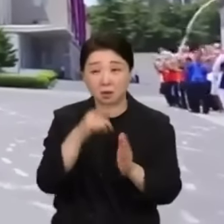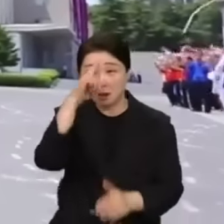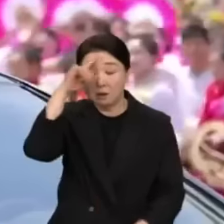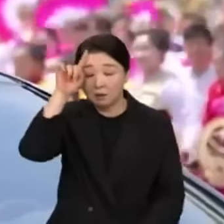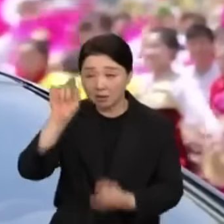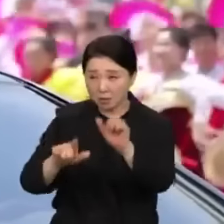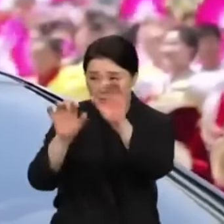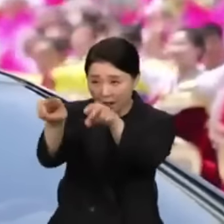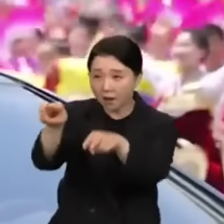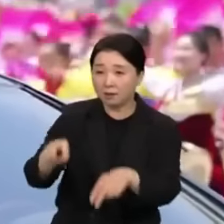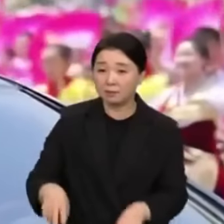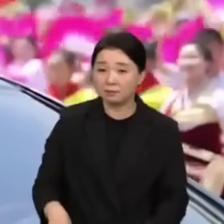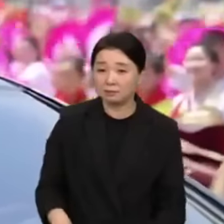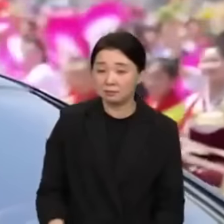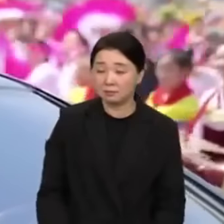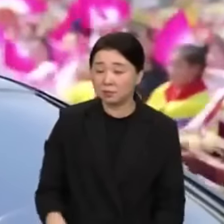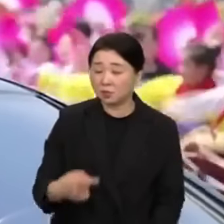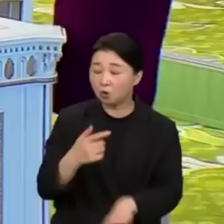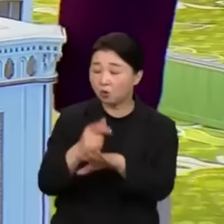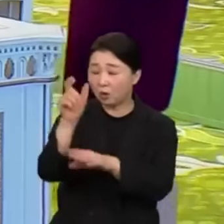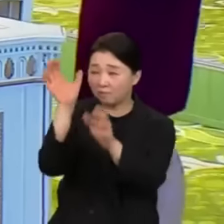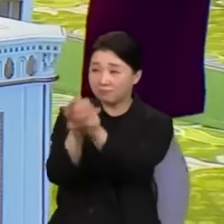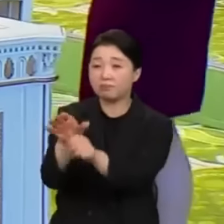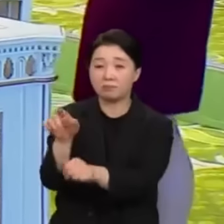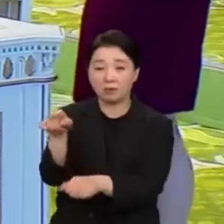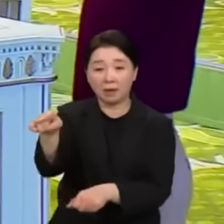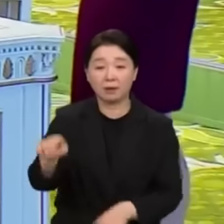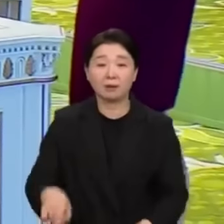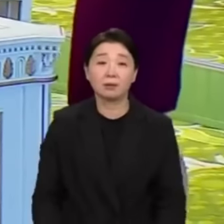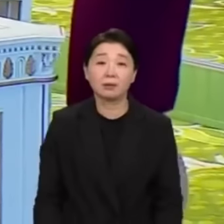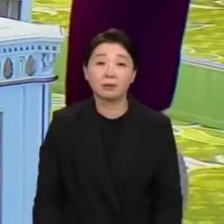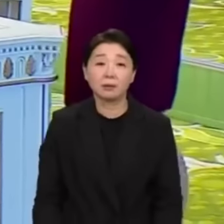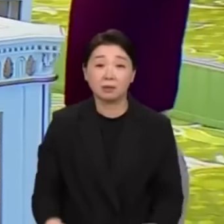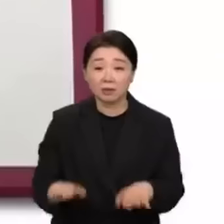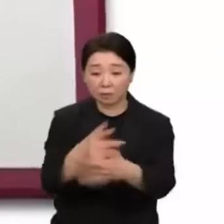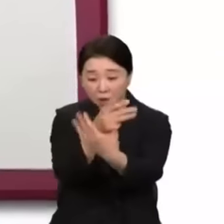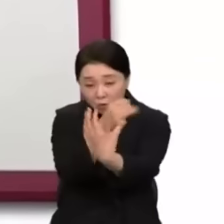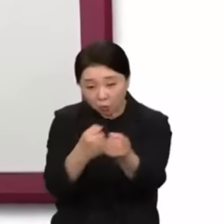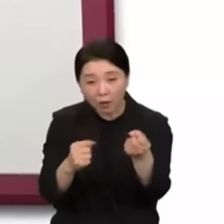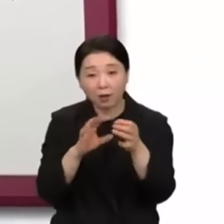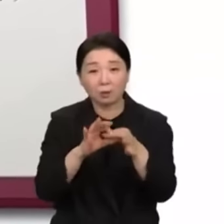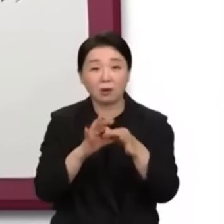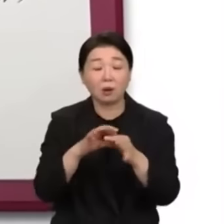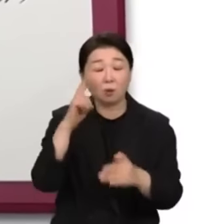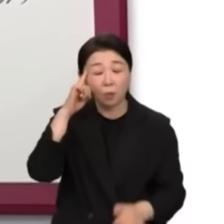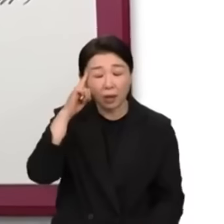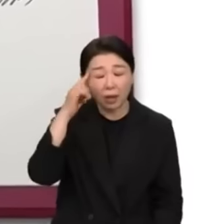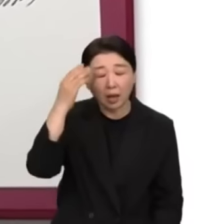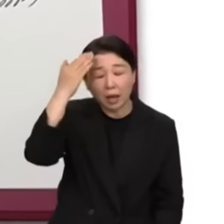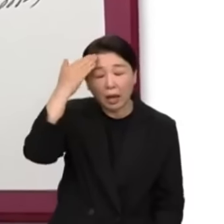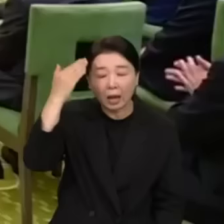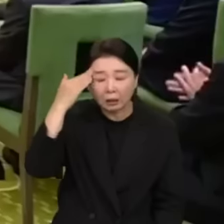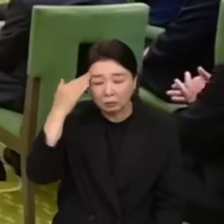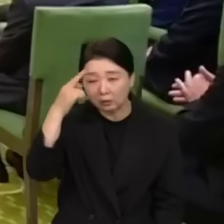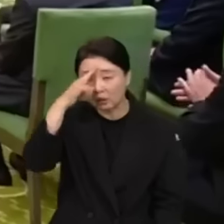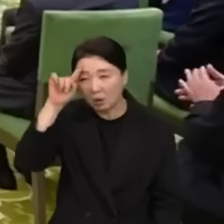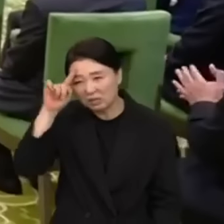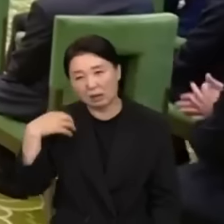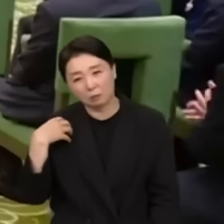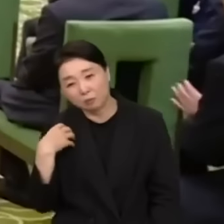태도를 지켜보겠다며 공을 넘긴 겁니다. 일부에선 이번 조약 체결로 한러 관계 악화에 부담을 느낀